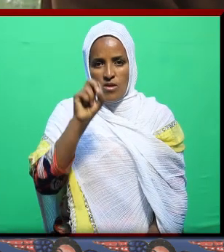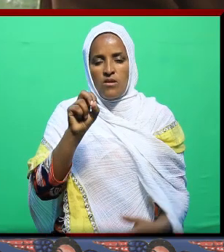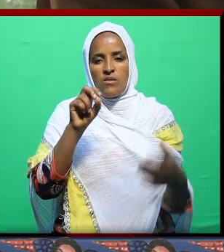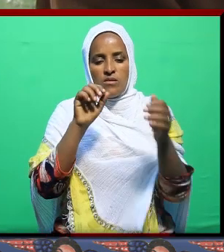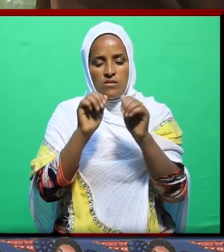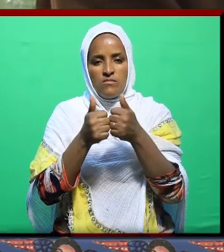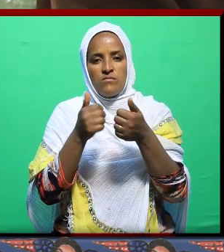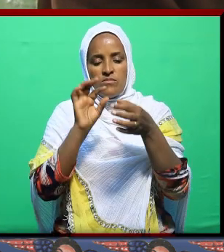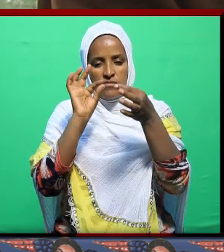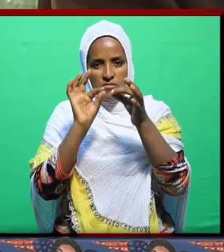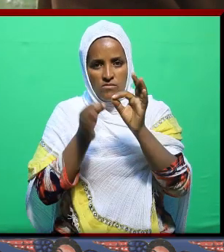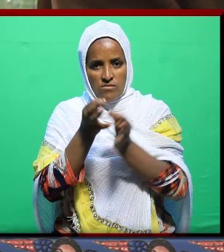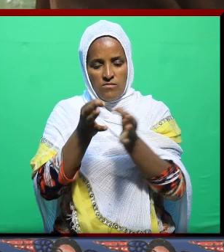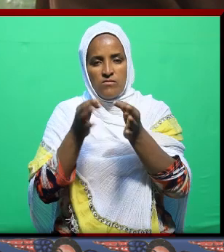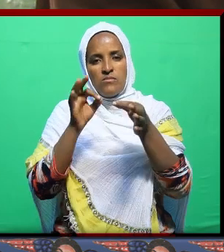ትርጉሙ